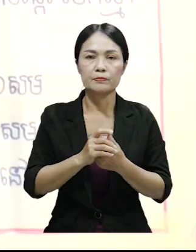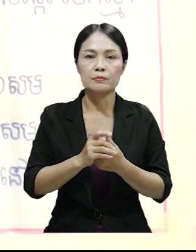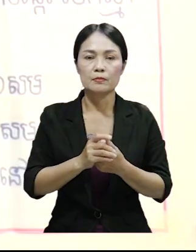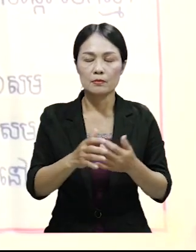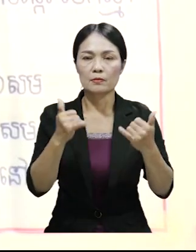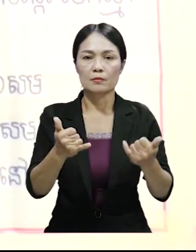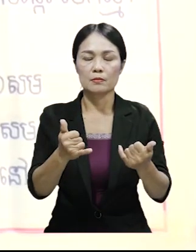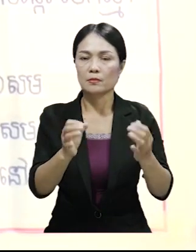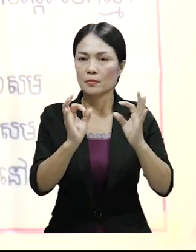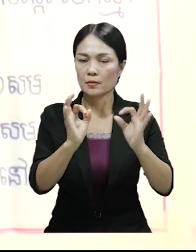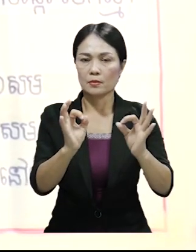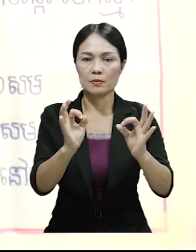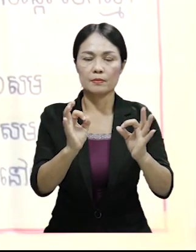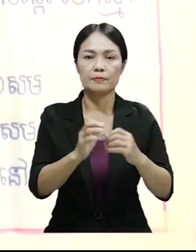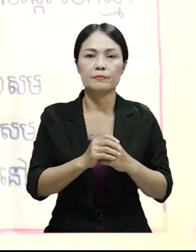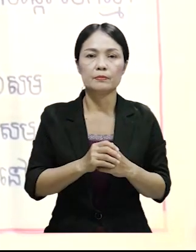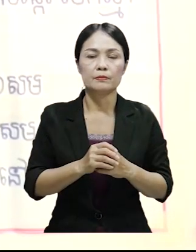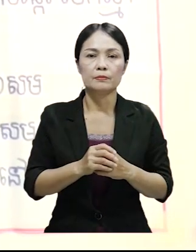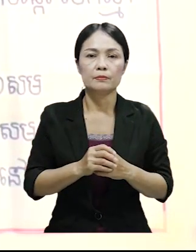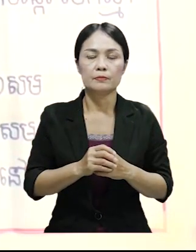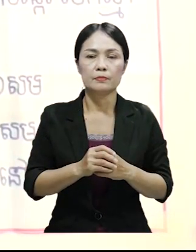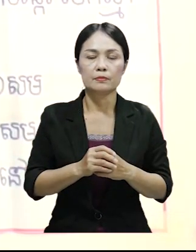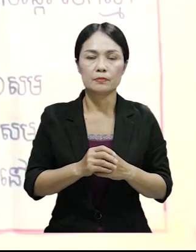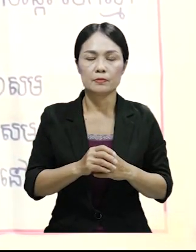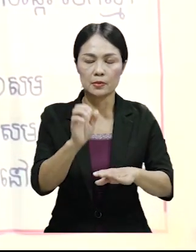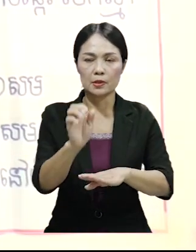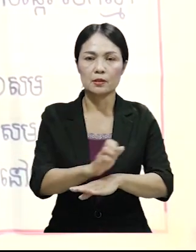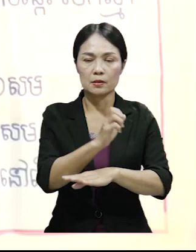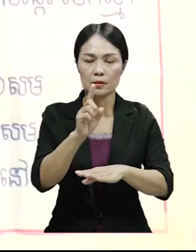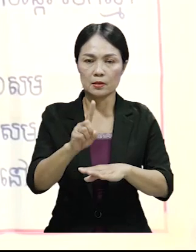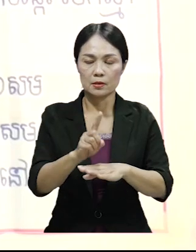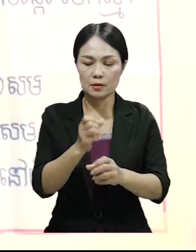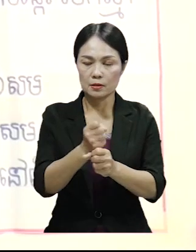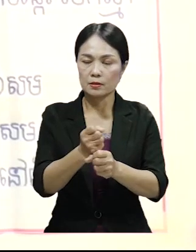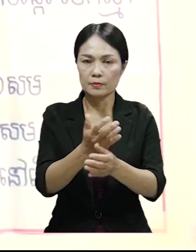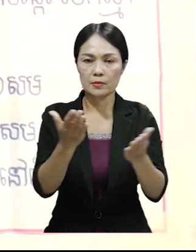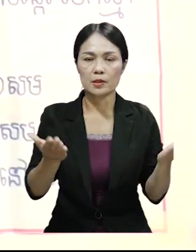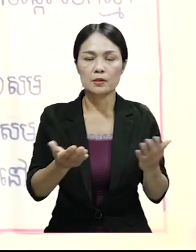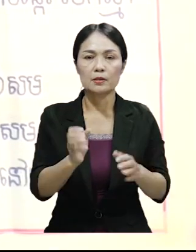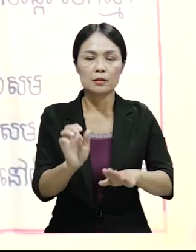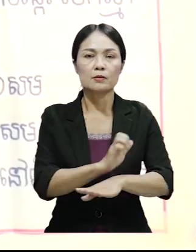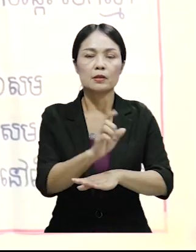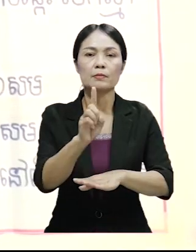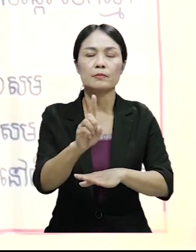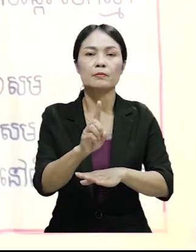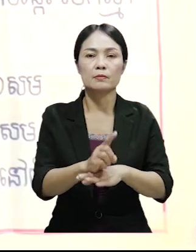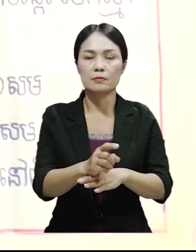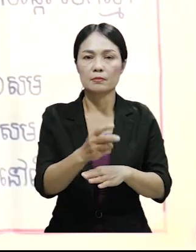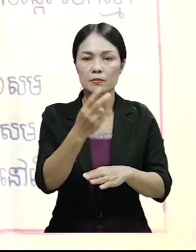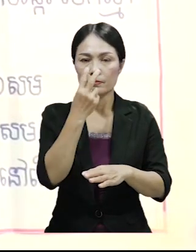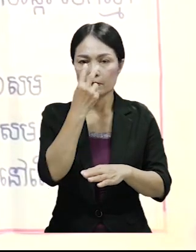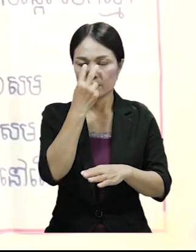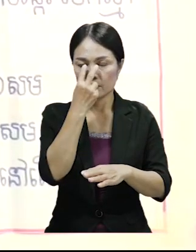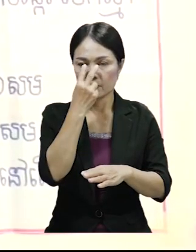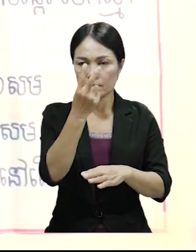អានេះគឺជាការត្រៀមណាកូនណាការត្រៀមដល់ចង្វាក់ទី1គេធ្វើម៉េចកូនមើលនេះចង្វាក់ទី1ភ្នែកសម្លឹ